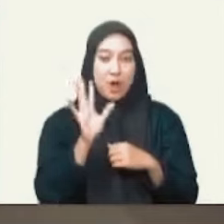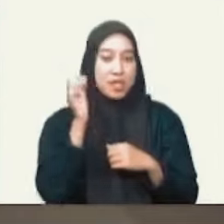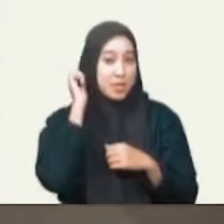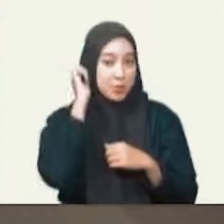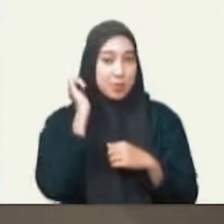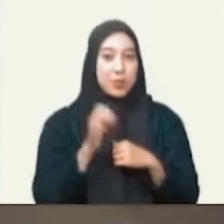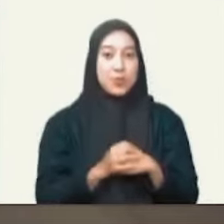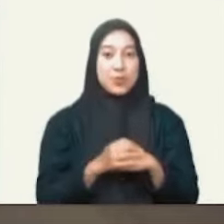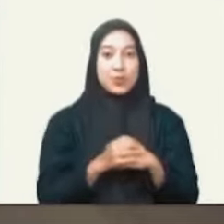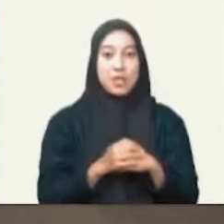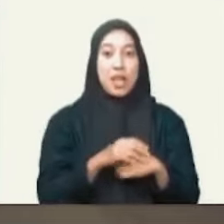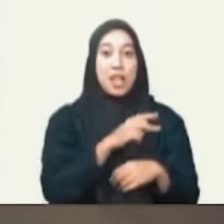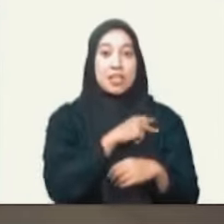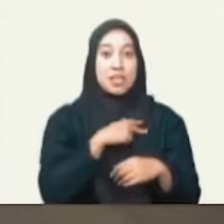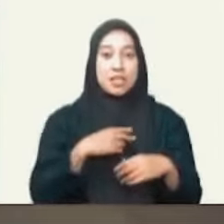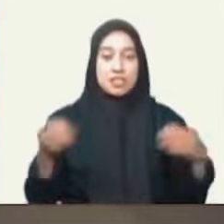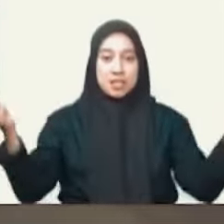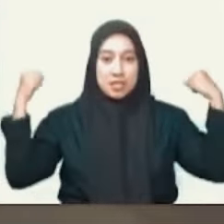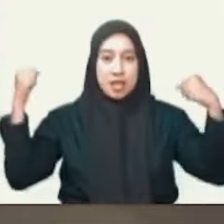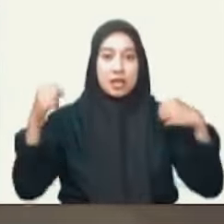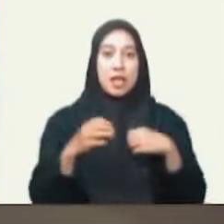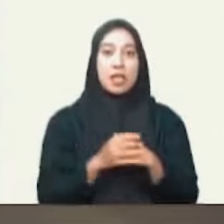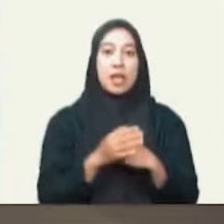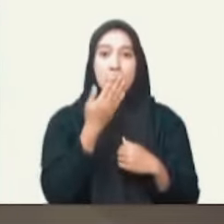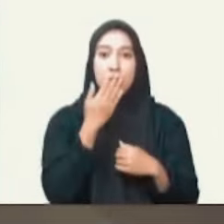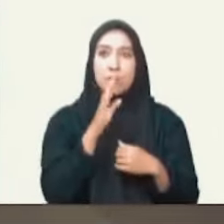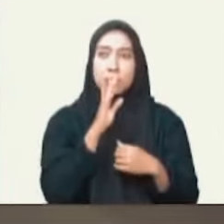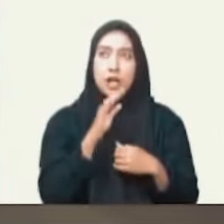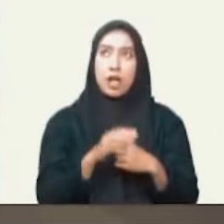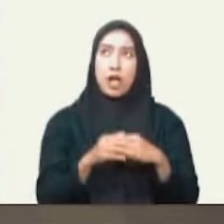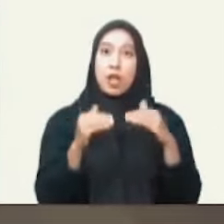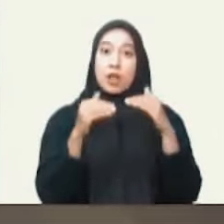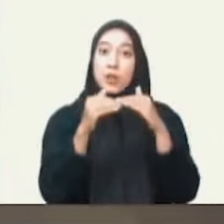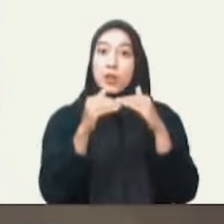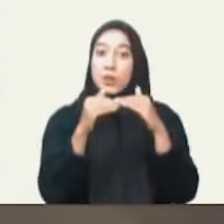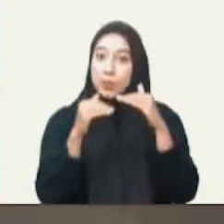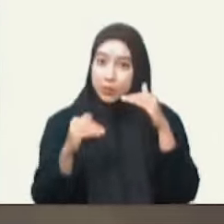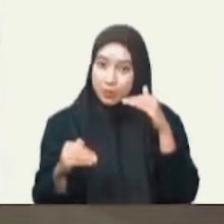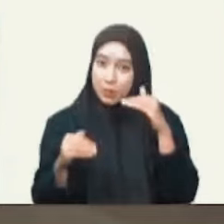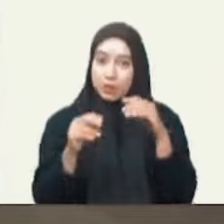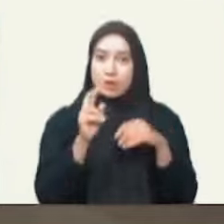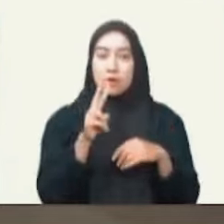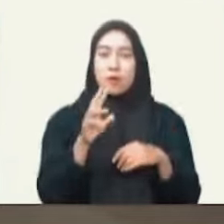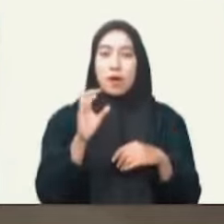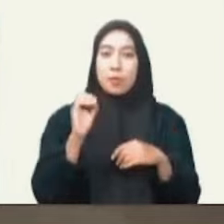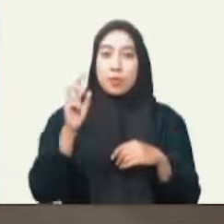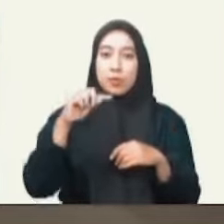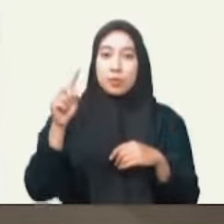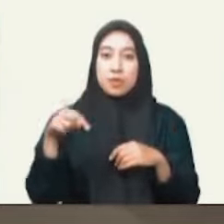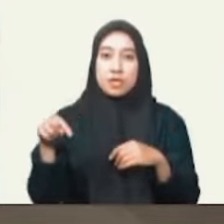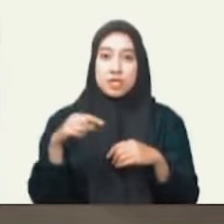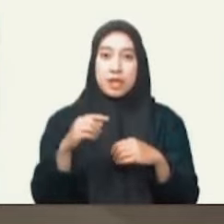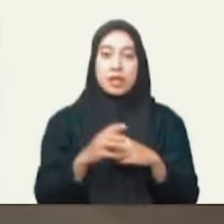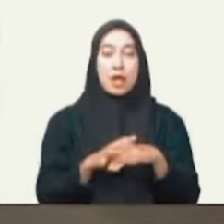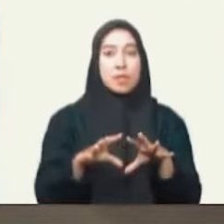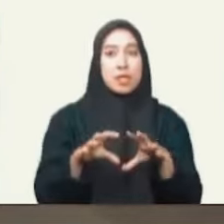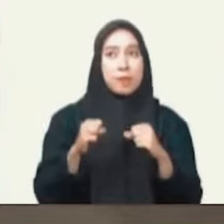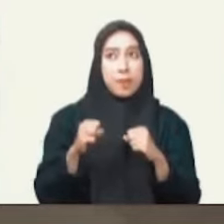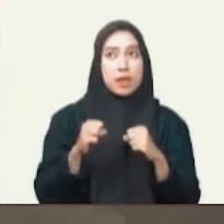turun di bawah daripada 20%. Nah, alhamdulillah kita mendapat 20%, 25% jadinya